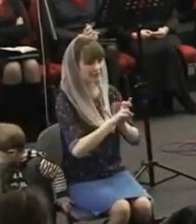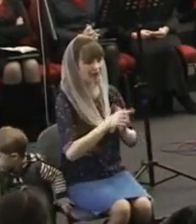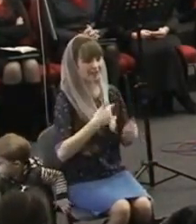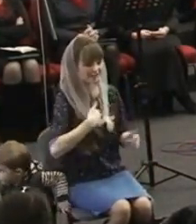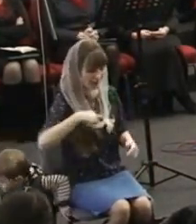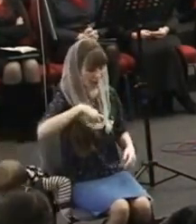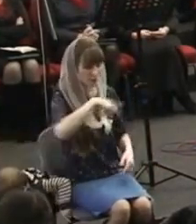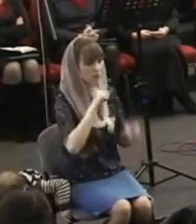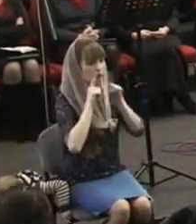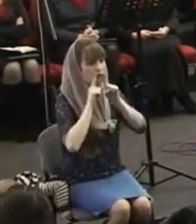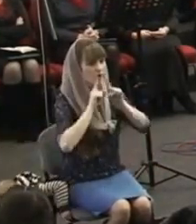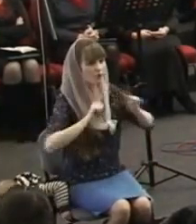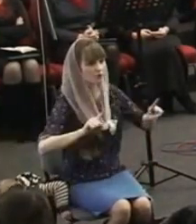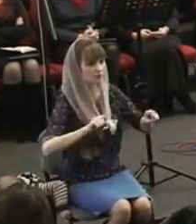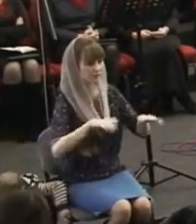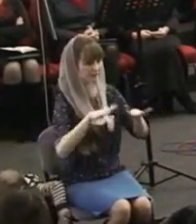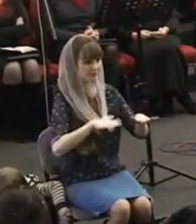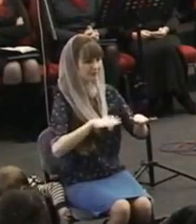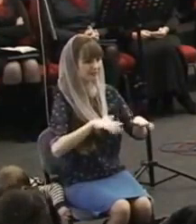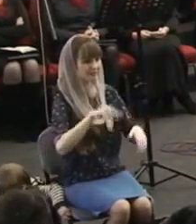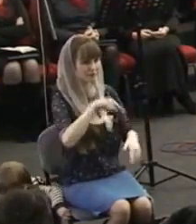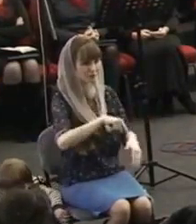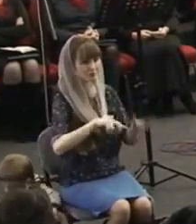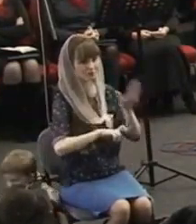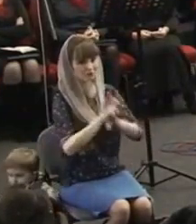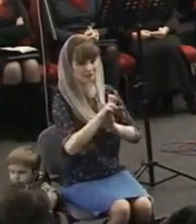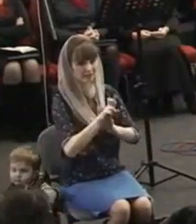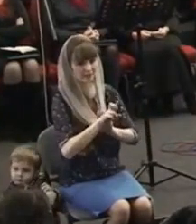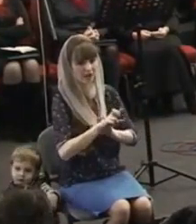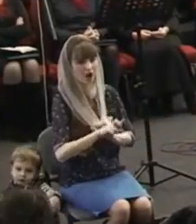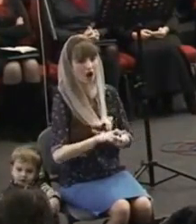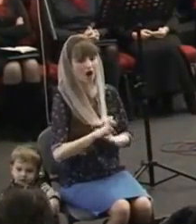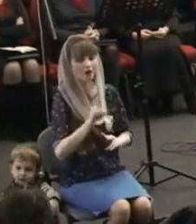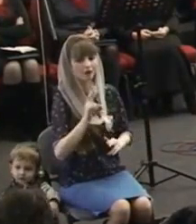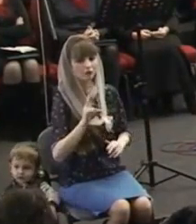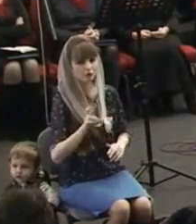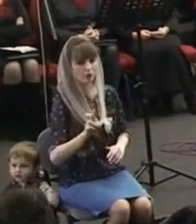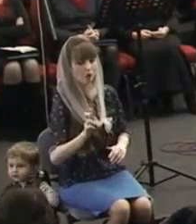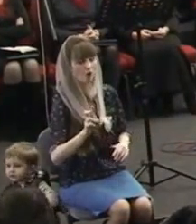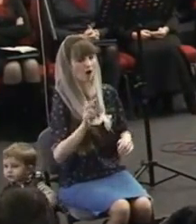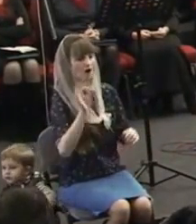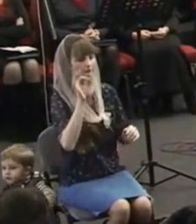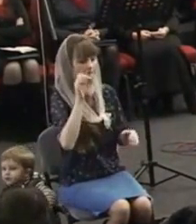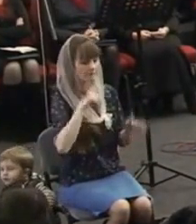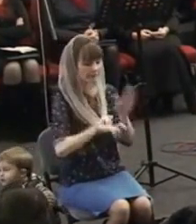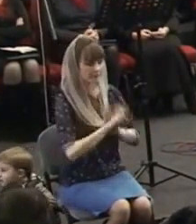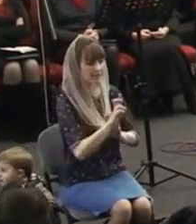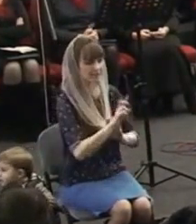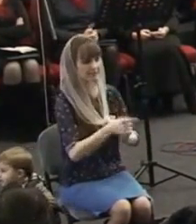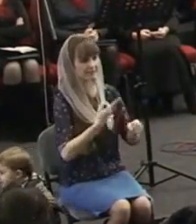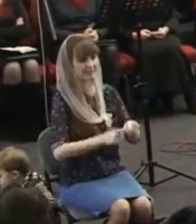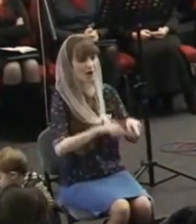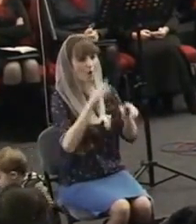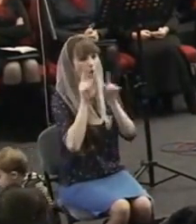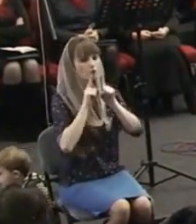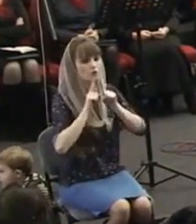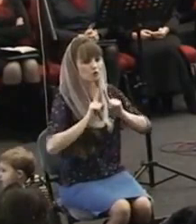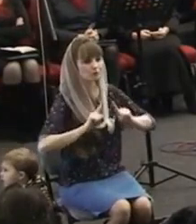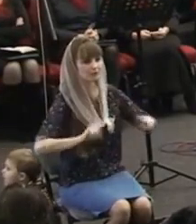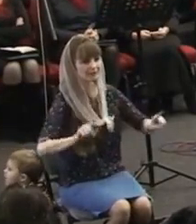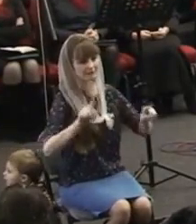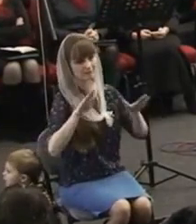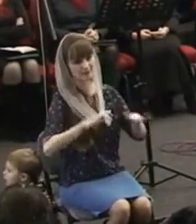хтось може сказати, так, Бог скрізь. Я скрізь йому поклоняюсь, але в церкві Ісуса Христа це особливе місце, де